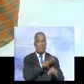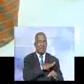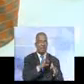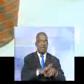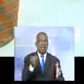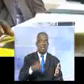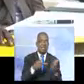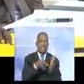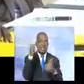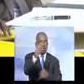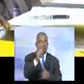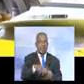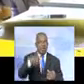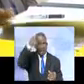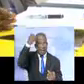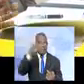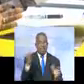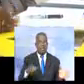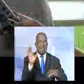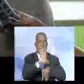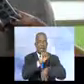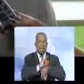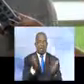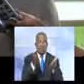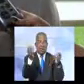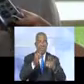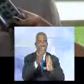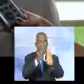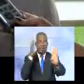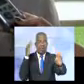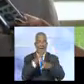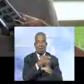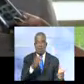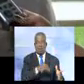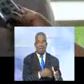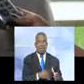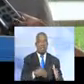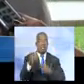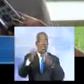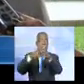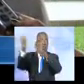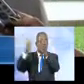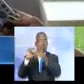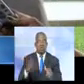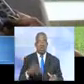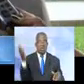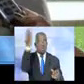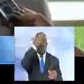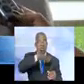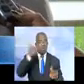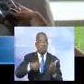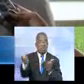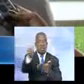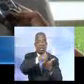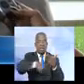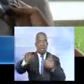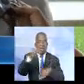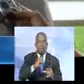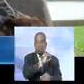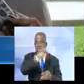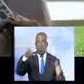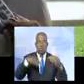son implication dans l'urbanisation des zones précaires. La Côte d'Ivoire a été choisie pour plusieurs raisons. La première raison, c'est qu'il y a une réforme